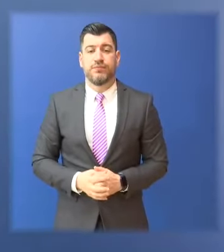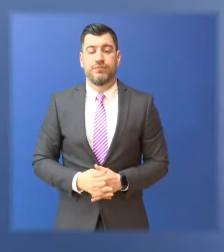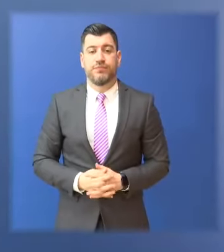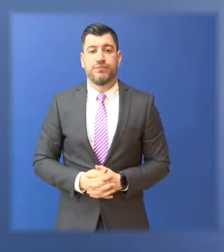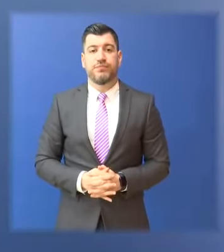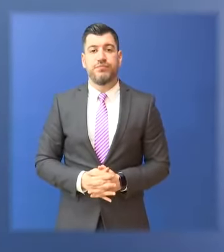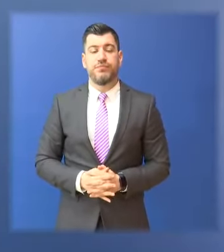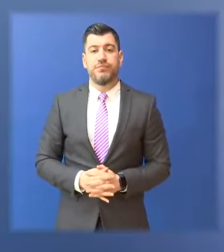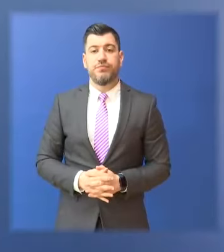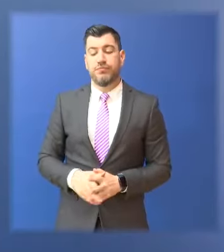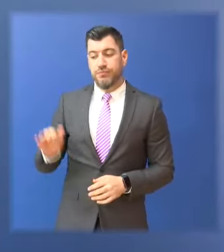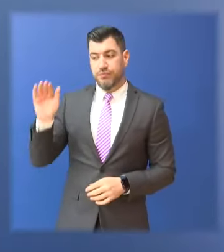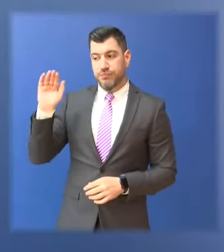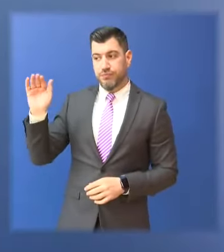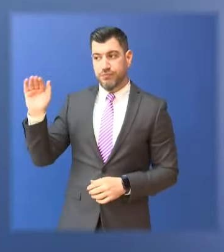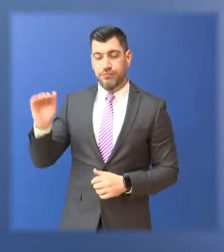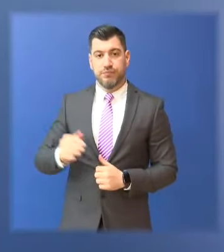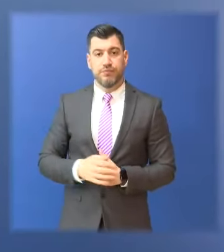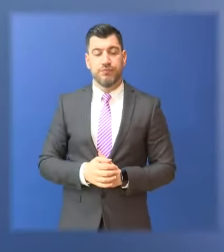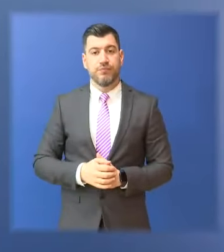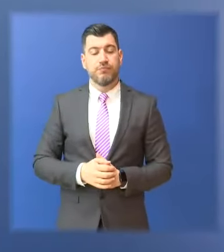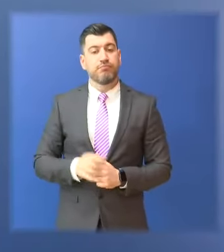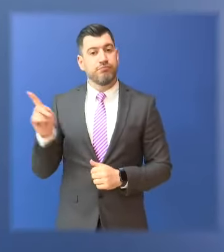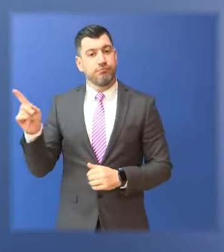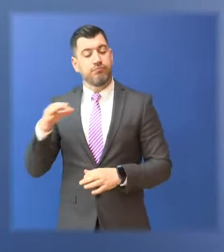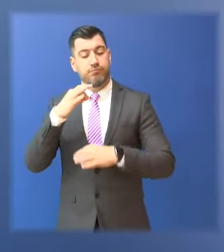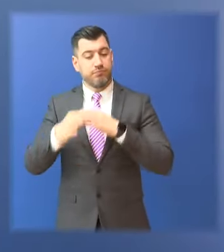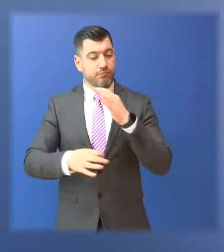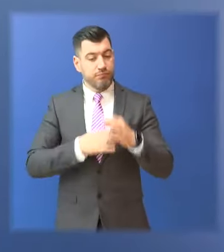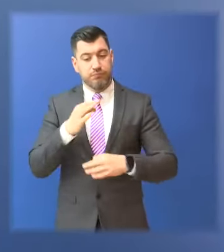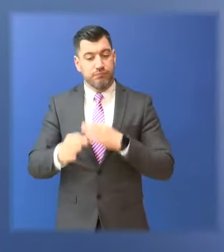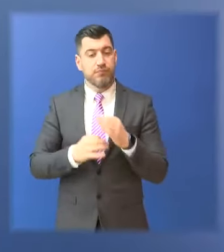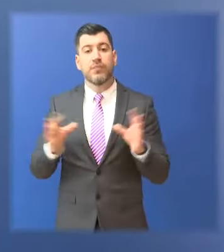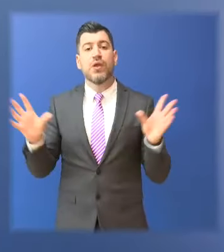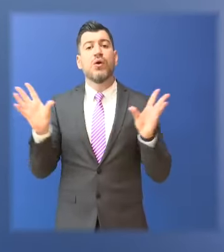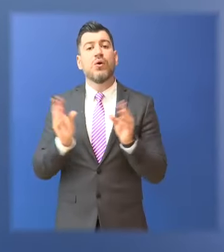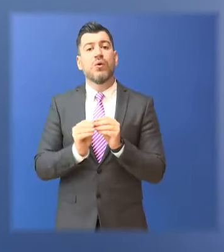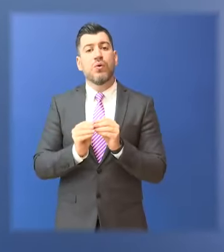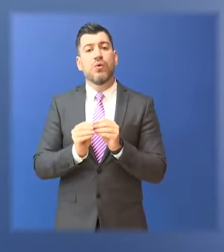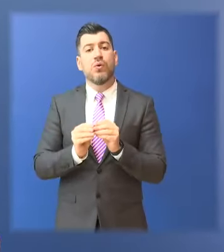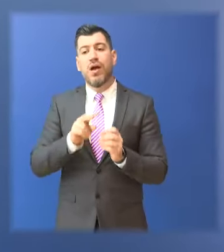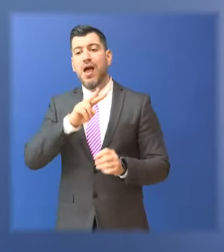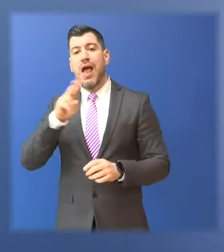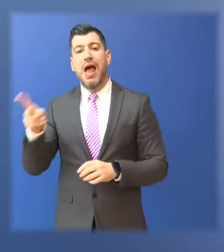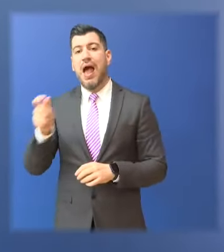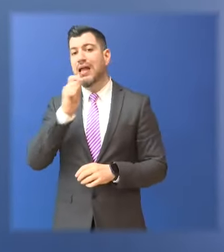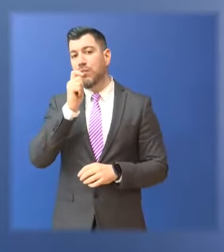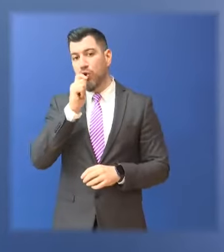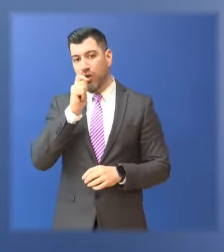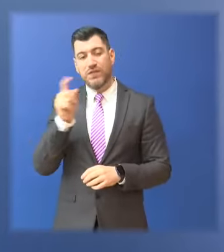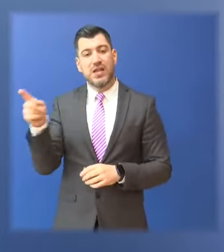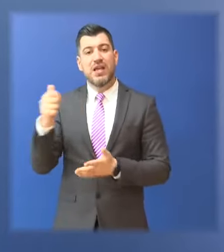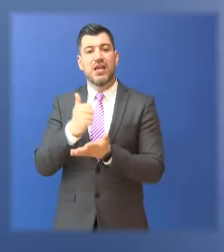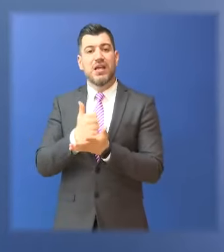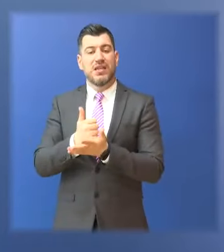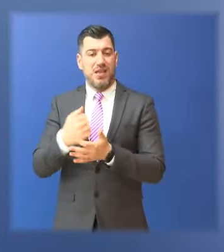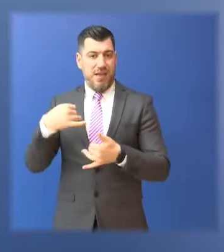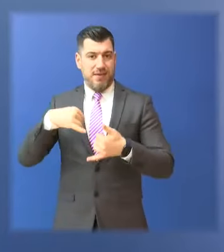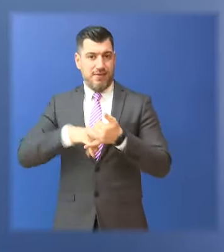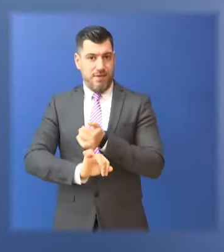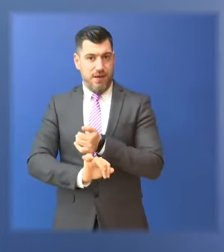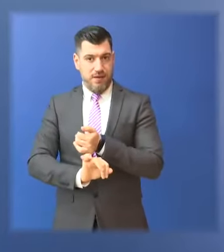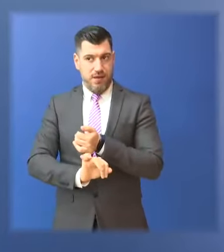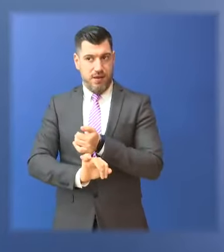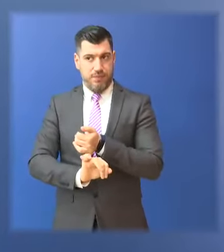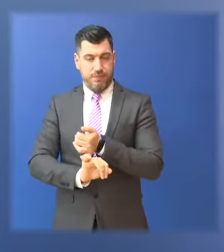Κύριε Εκπρόσωπε, αναφερθήκατε μεταξύ άλλων και στη στάση των κομμάτων της αντιπολίτευσης για το επικείμενο νομοσχέδιο για τα ομόφυλα ζευγάρια. Ήθελα να σας